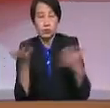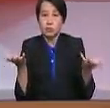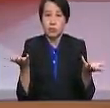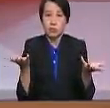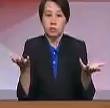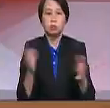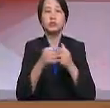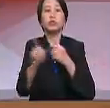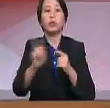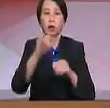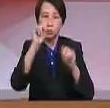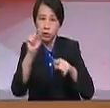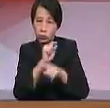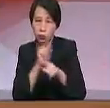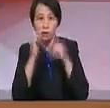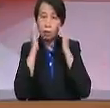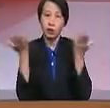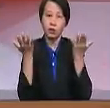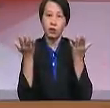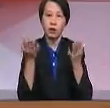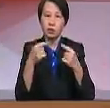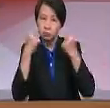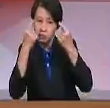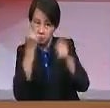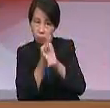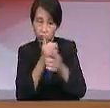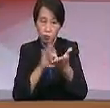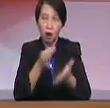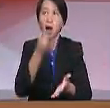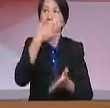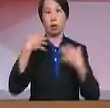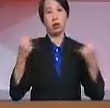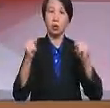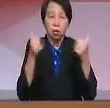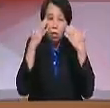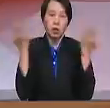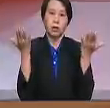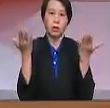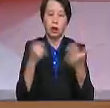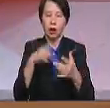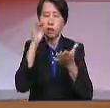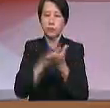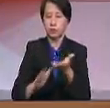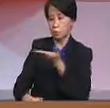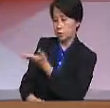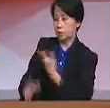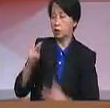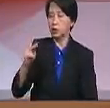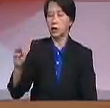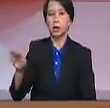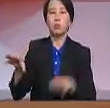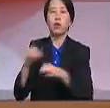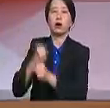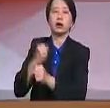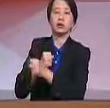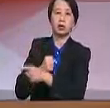sejauh mana boleh digunakan, sejauh mana berjaya dan sebagainya, saya percaya Kementerian Kesihatan akan membuat kajian. Sebelum